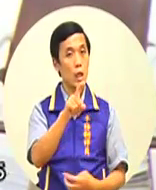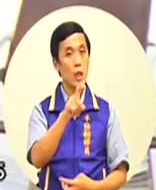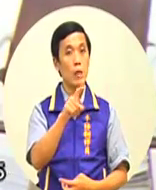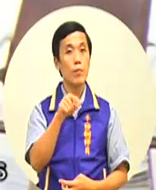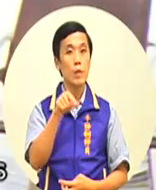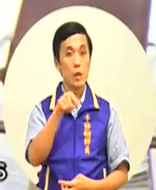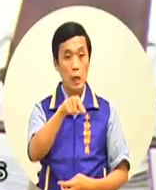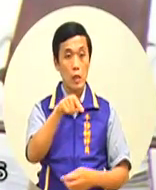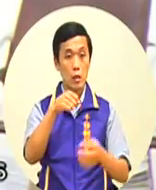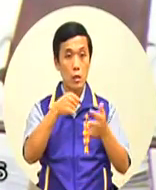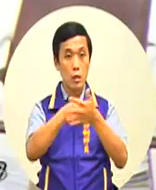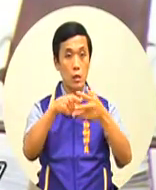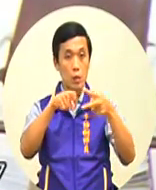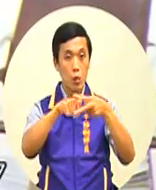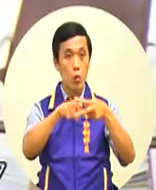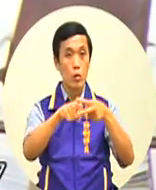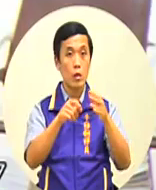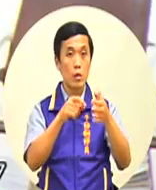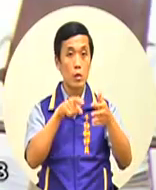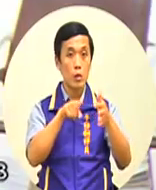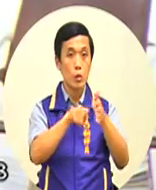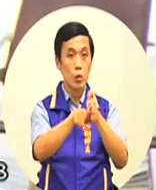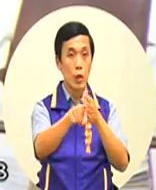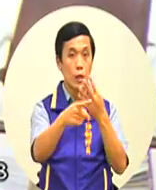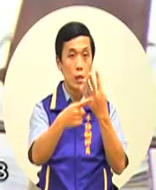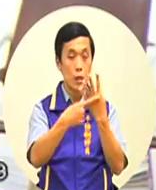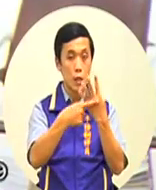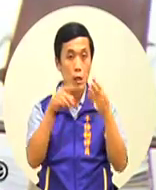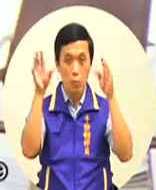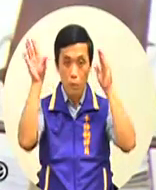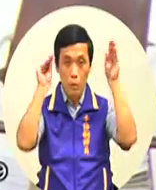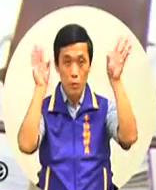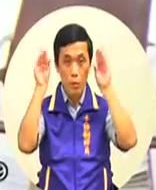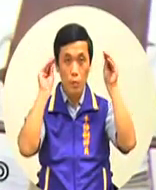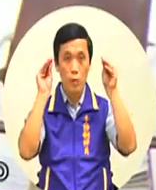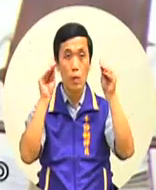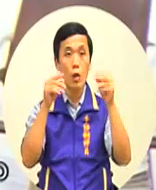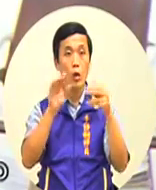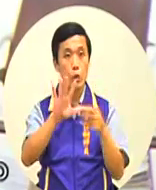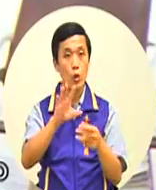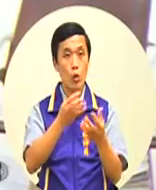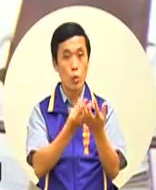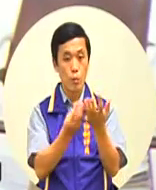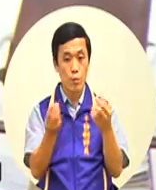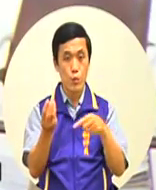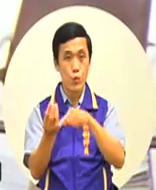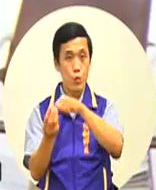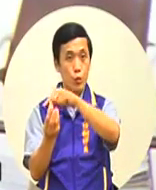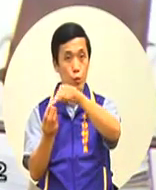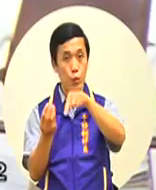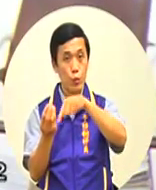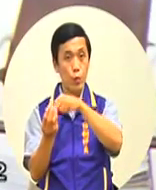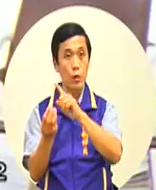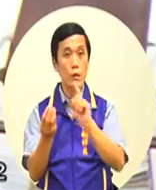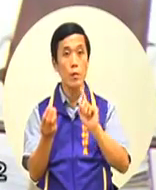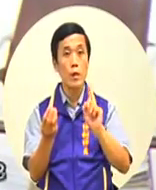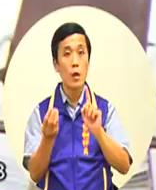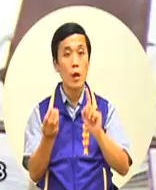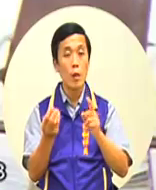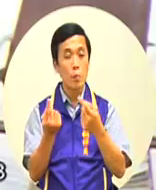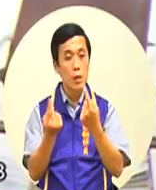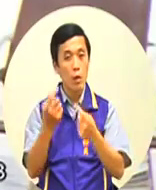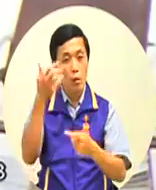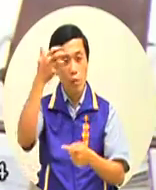志工他的专业知识，还有有一些就是比较长辈